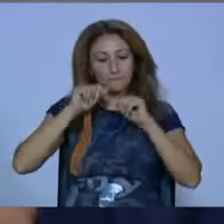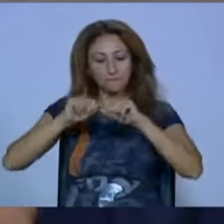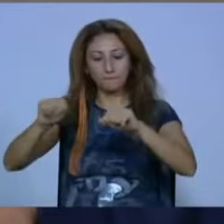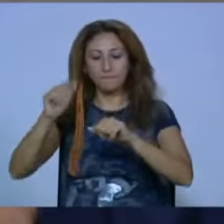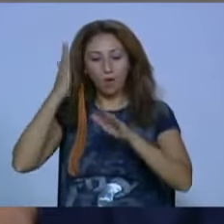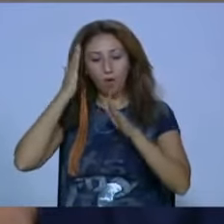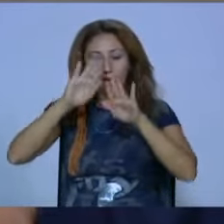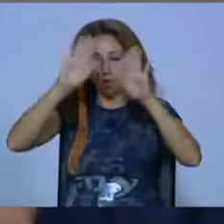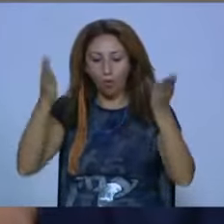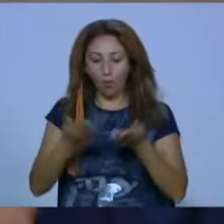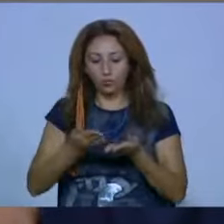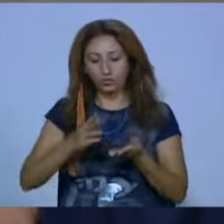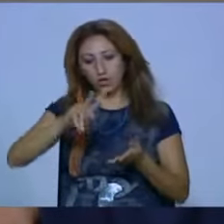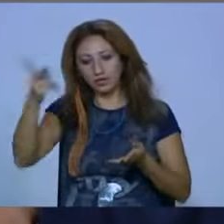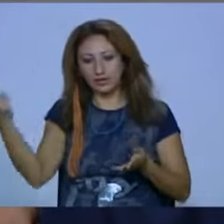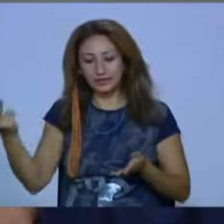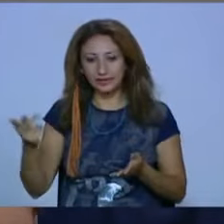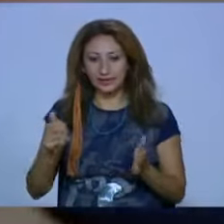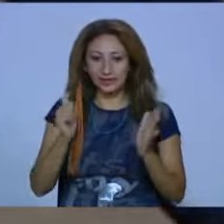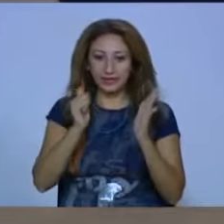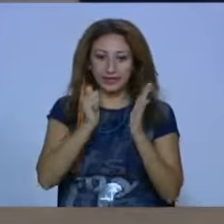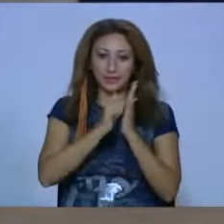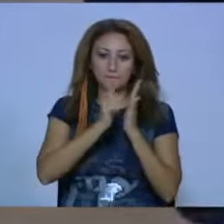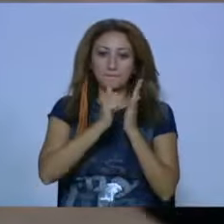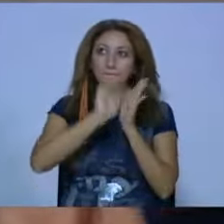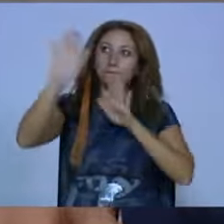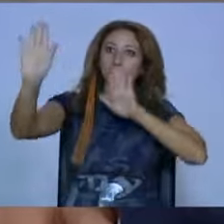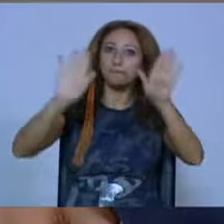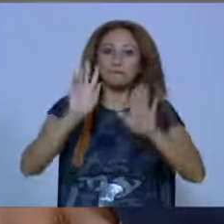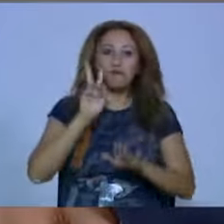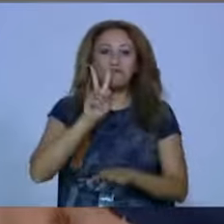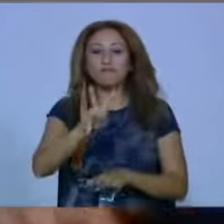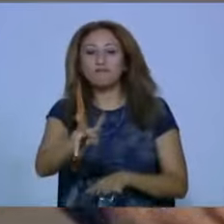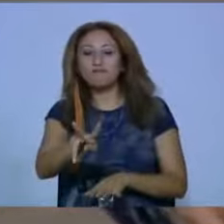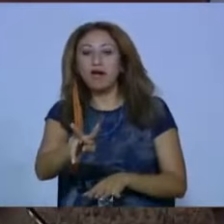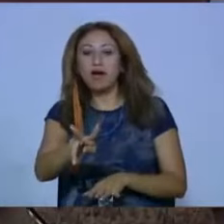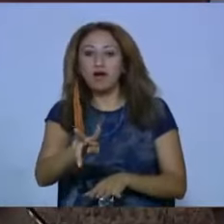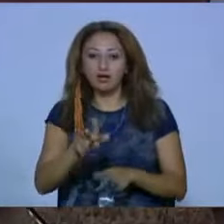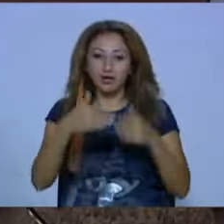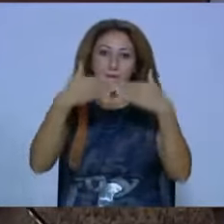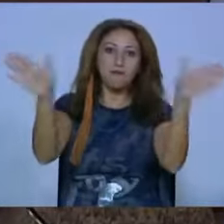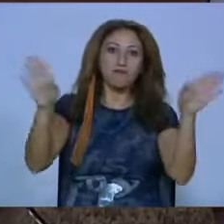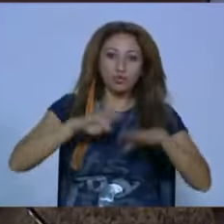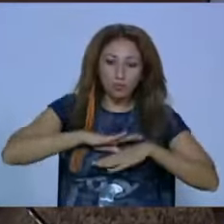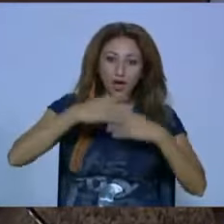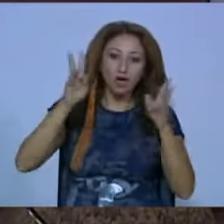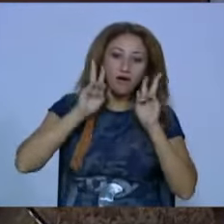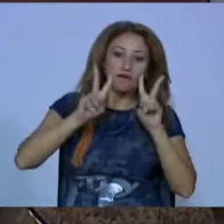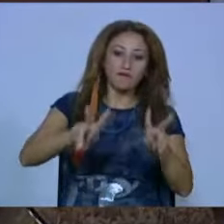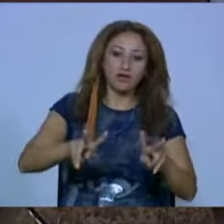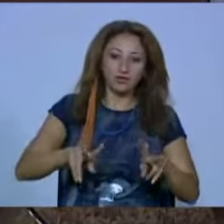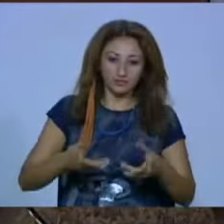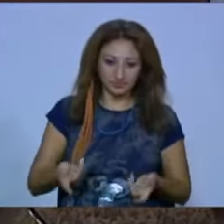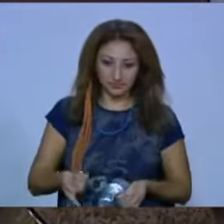تانية. جينا الصبح لقينا جيران واقفين في البلكونات بيتفرجوا. هو عمل ايه بقى؟ هو اتحر جدا